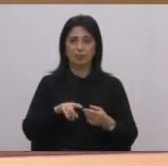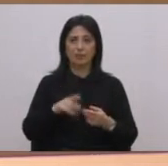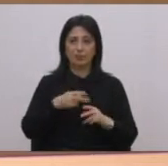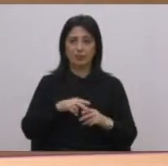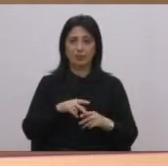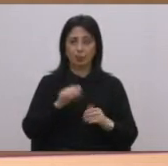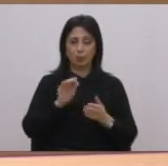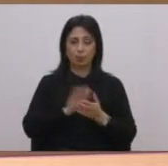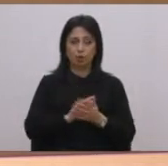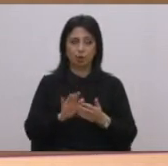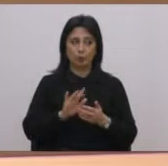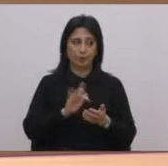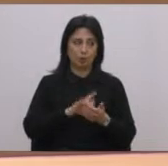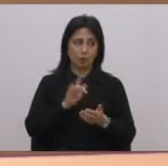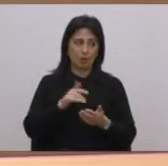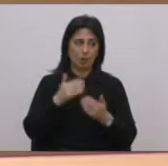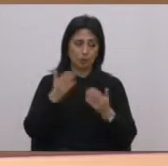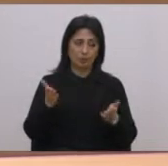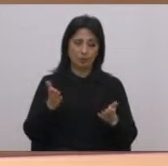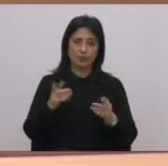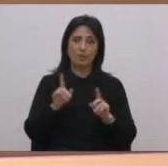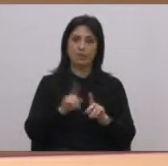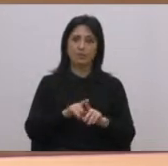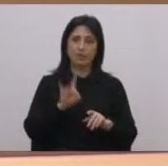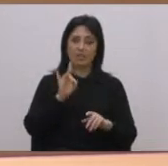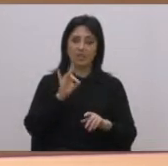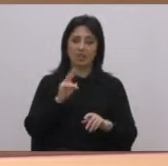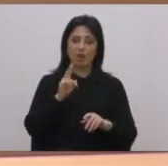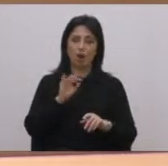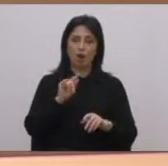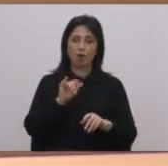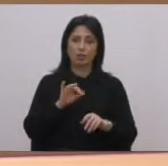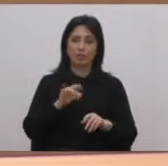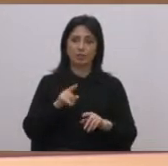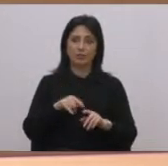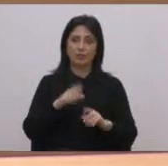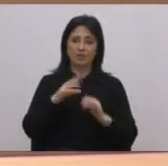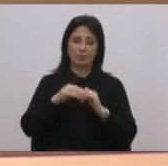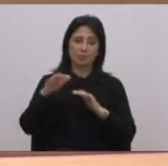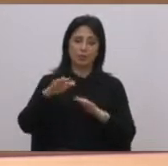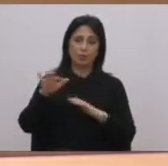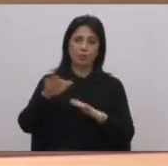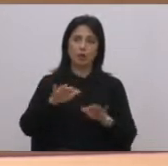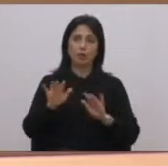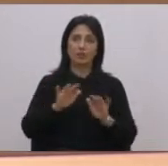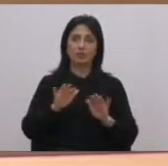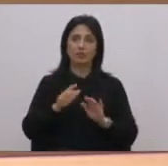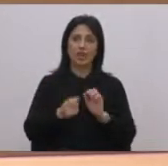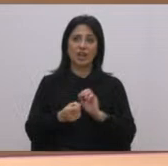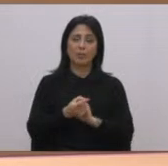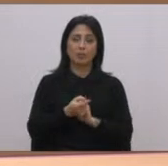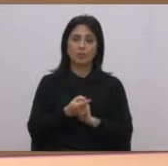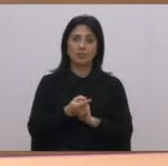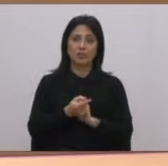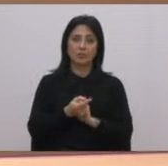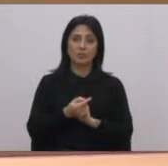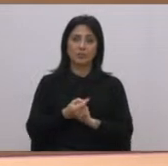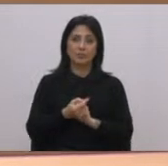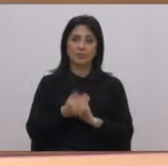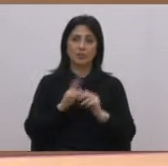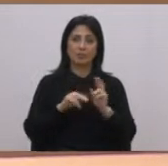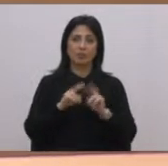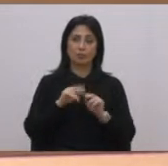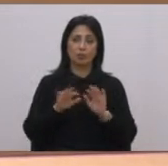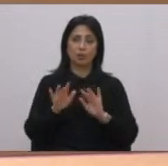imitorul Tsunobia, Mosahle obistus. Asta e, ricot se mod, medicului procese bi, gamin terban, gamoițuia, și ne